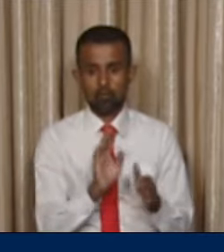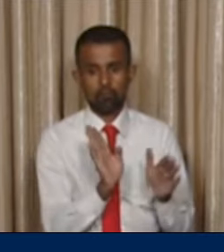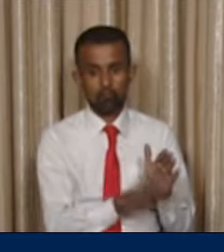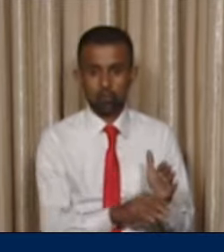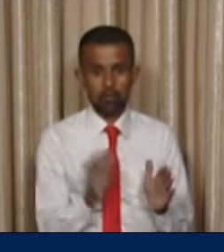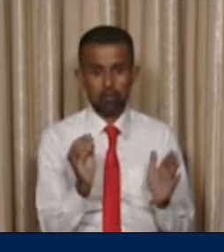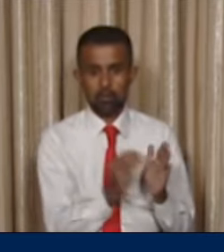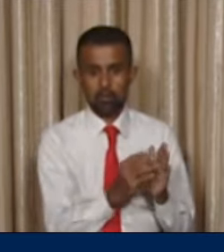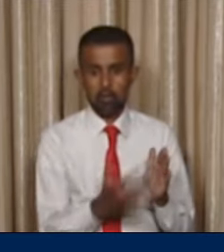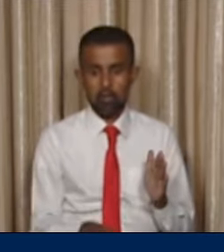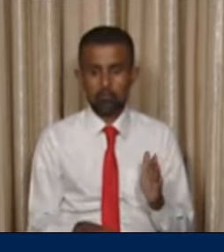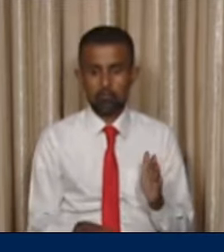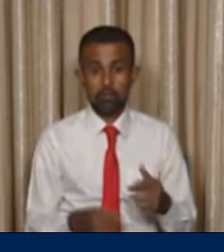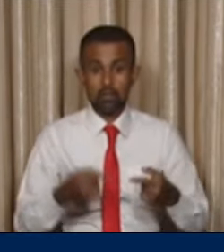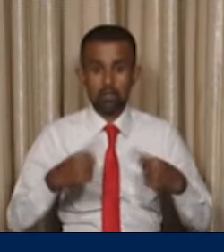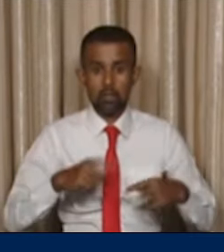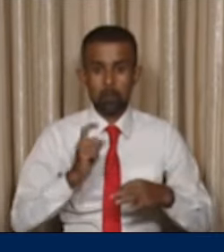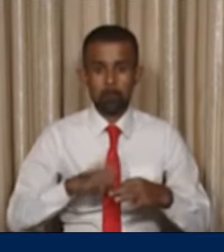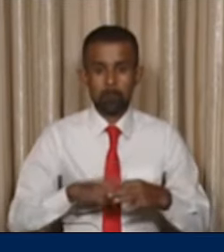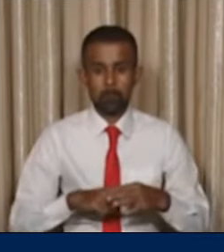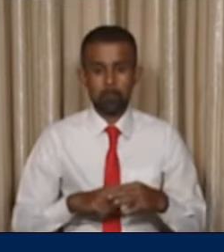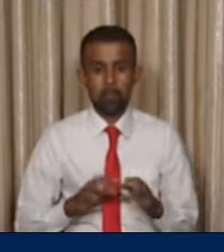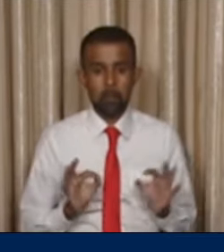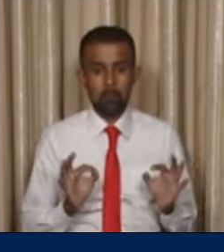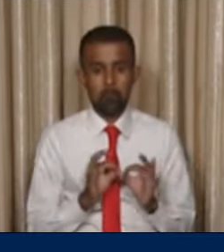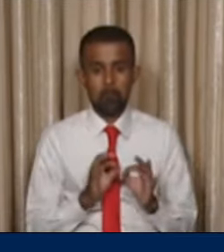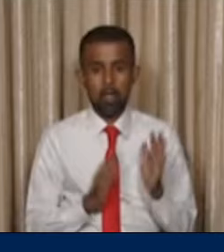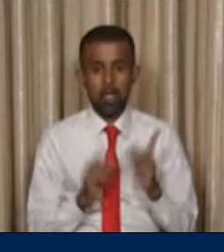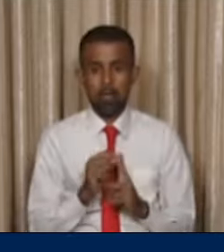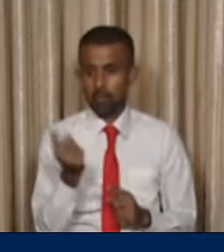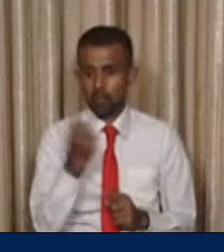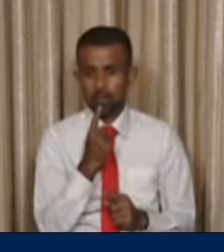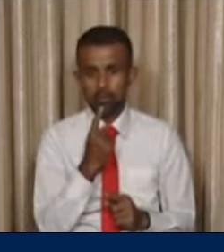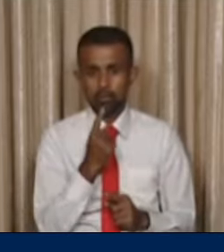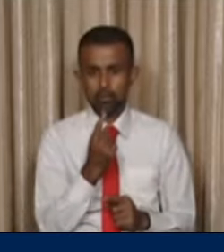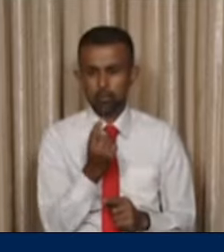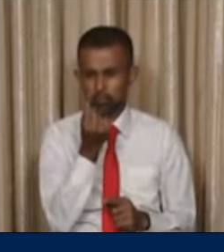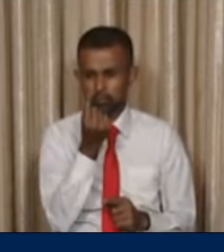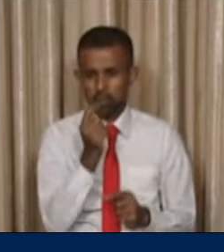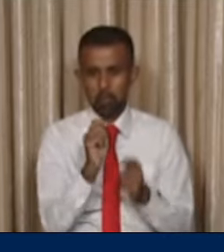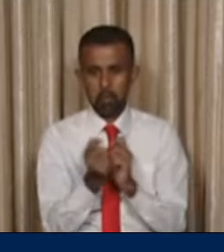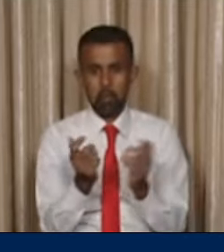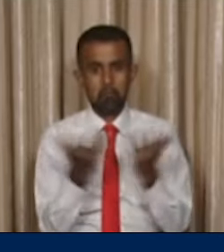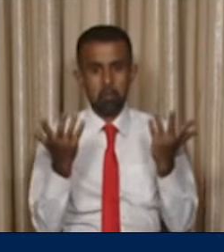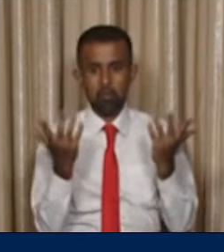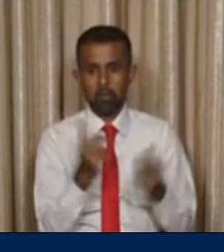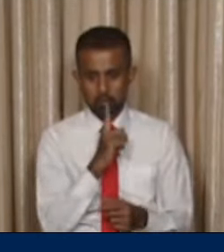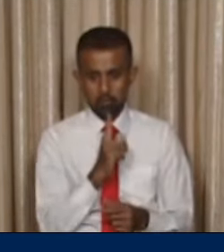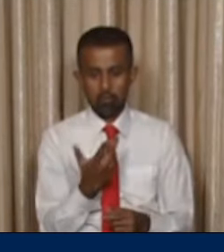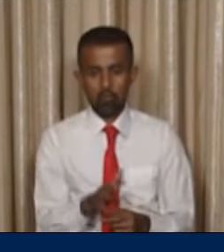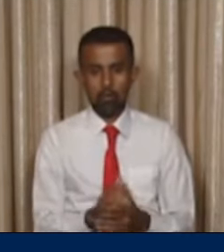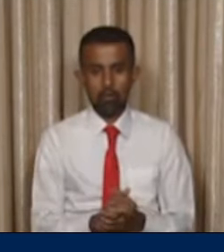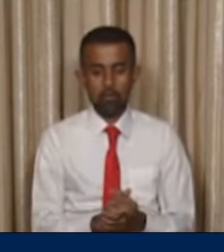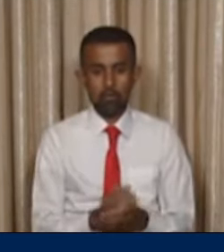ගන්නවා කියලා. හැබැයි දැන් මෙතන ඊළඟ ප්‍රශ්නේ තමයි බන්දුල ගුණවත්තන ඇමතිවරයා කිව්වා ඉස්පිල්ලක් හව පාපිල්ලක් හරි වෙනස් කරන්න බෑ කියලා ඇග්‍රීමෙන්ට් එකේ. දැන්